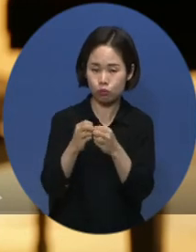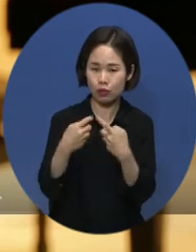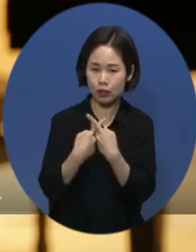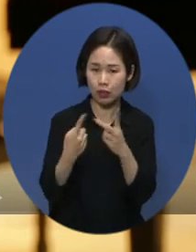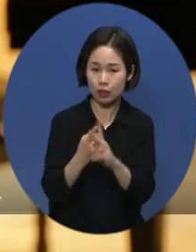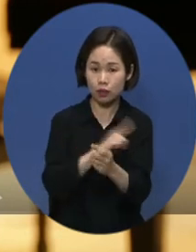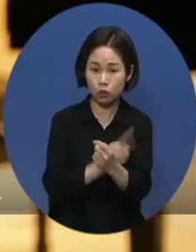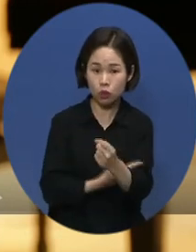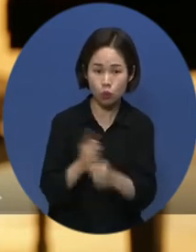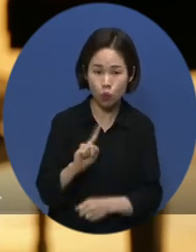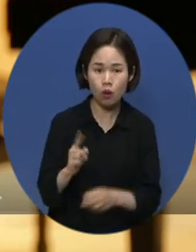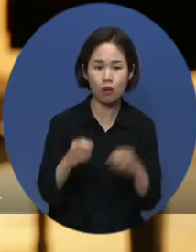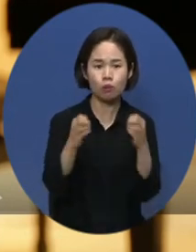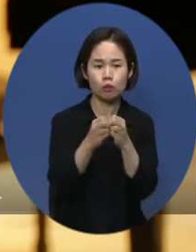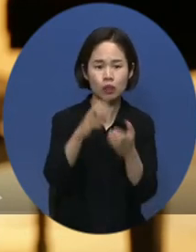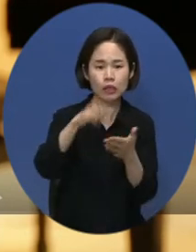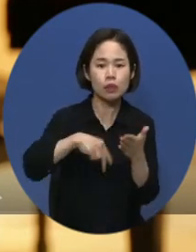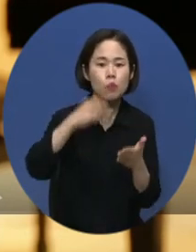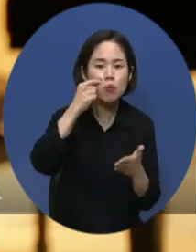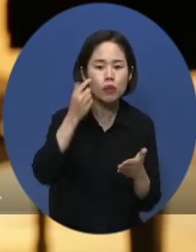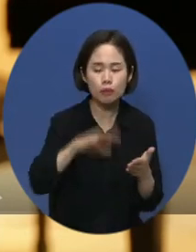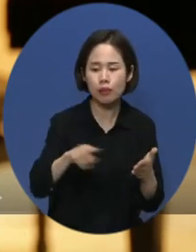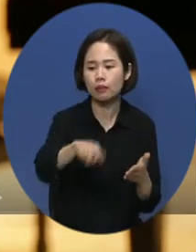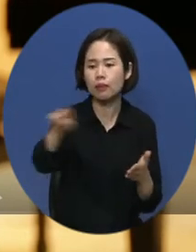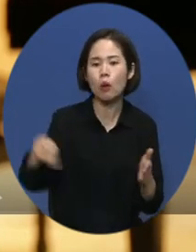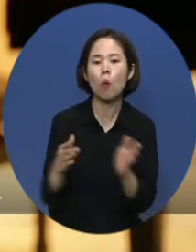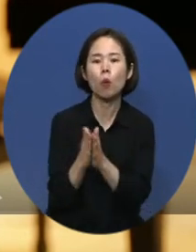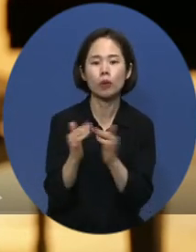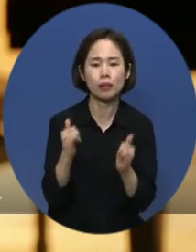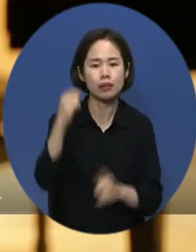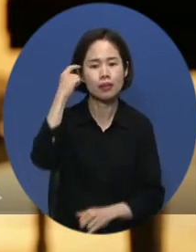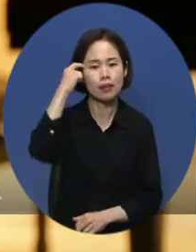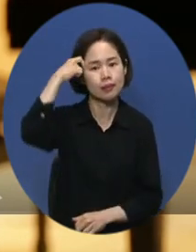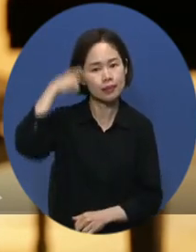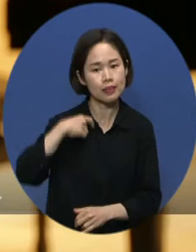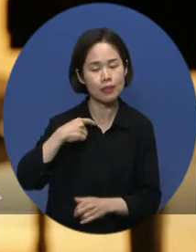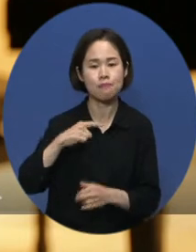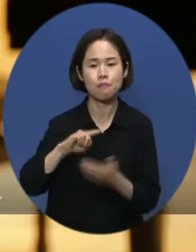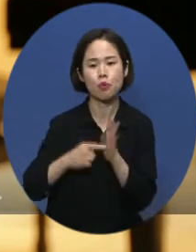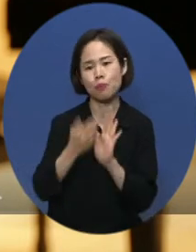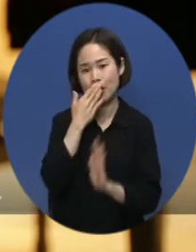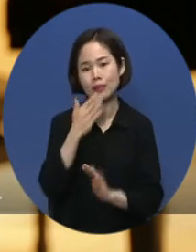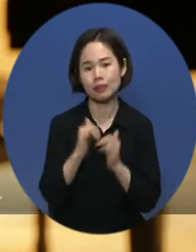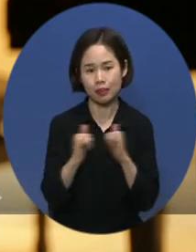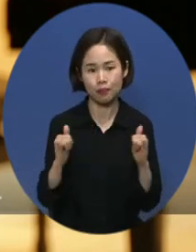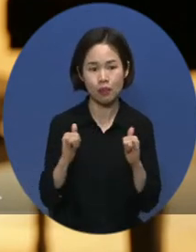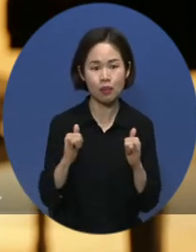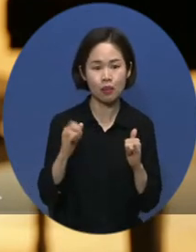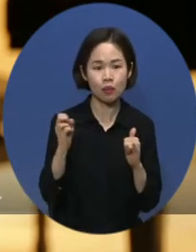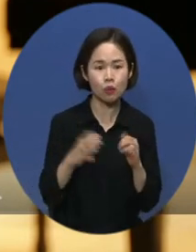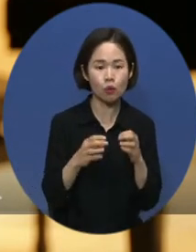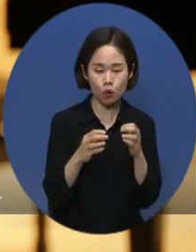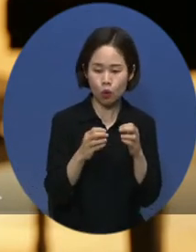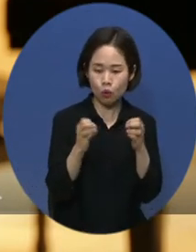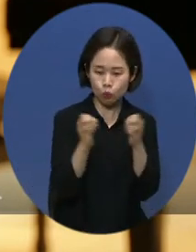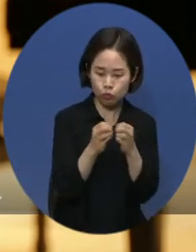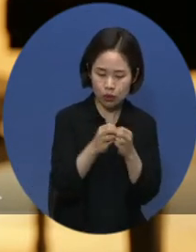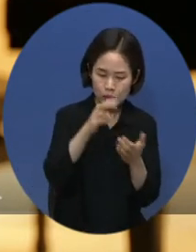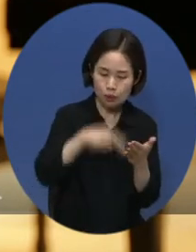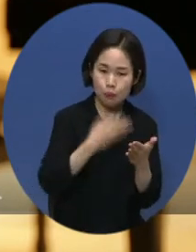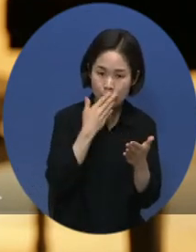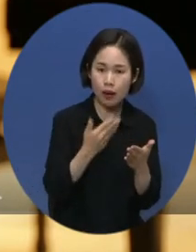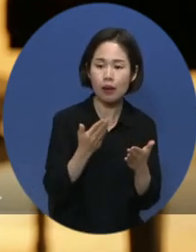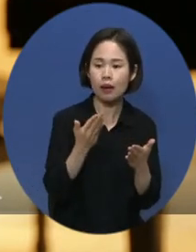없다고 하더라도 자신의 생각을 말할 수 있는 분들, 그리고 글자를 읽을 수 있으면서 또 자신의 의견을 얘기할 수 있는 분들, 그리고